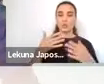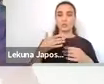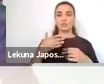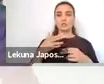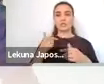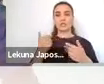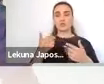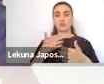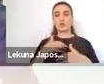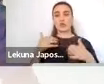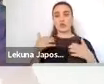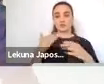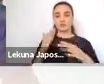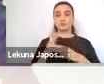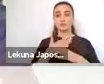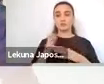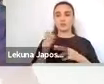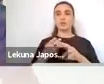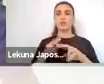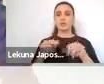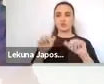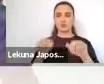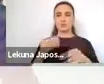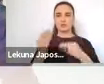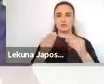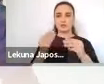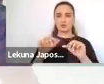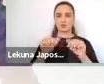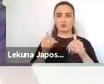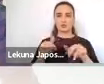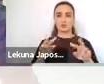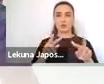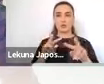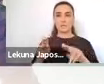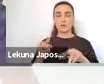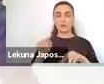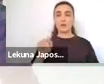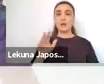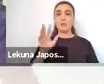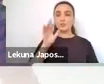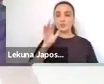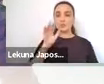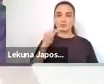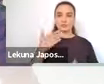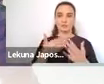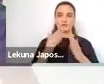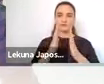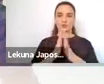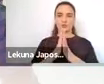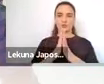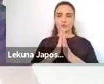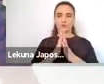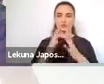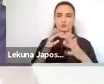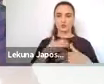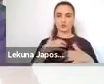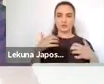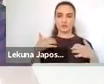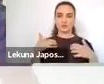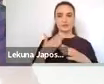კი ბატონო, ესე შეიძლება თამაშის სახით მოხდეს და ამ შემთხვევაში დაუშვათ ვთქვათ, რომ ცხოველები